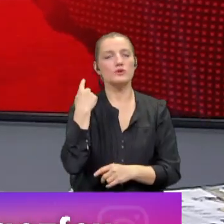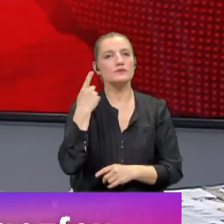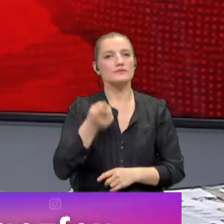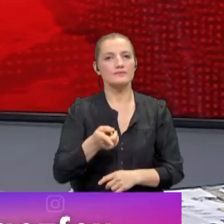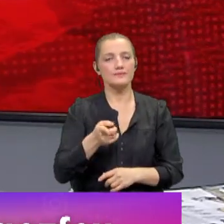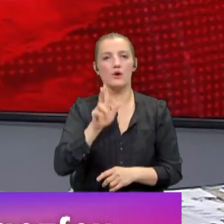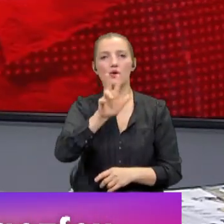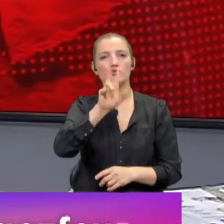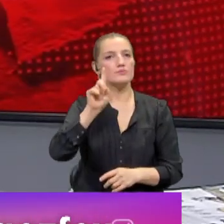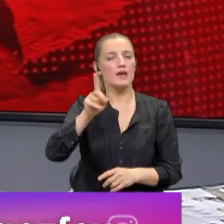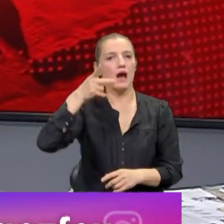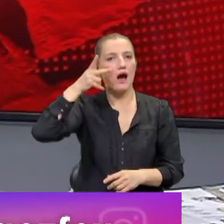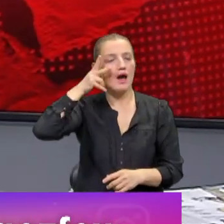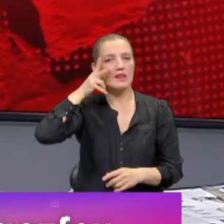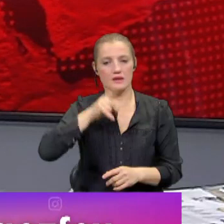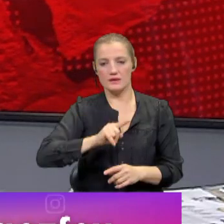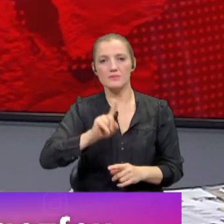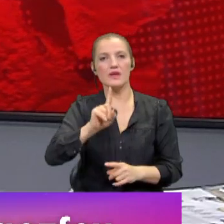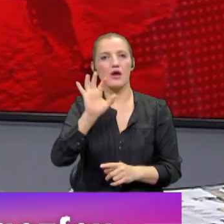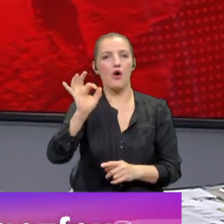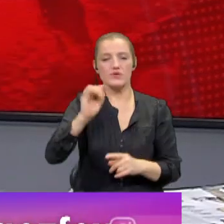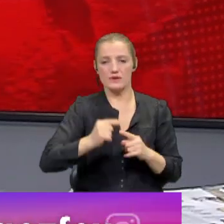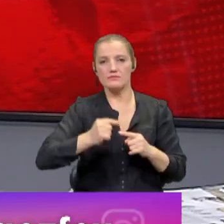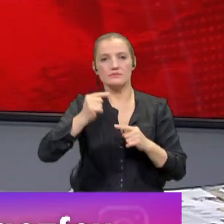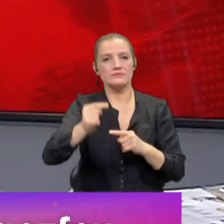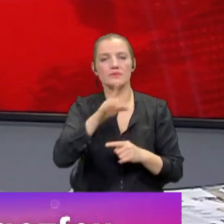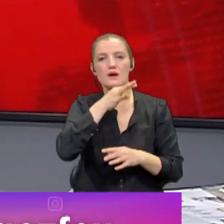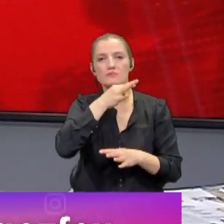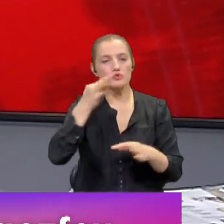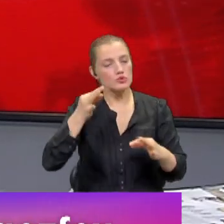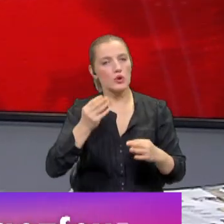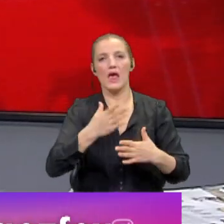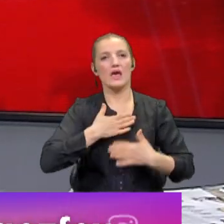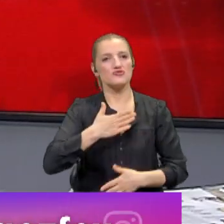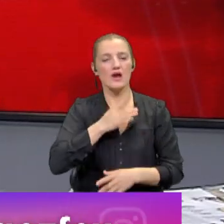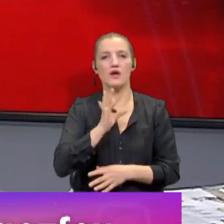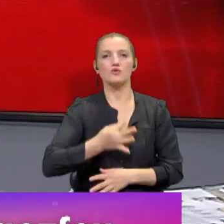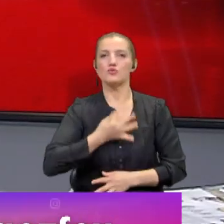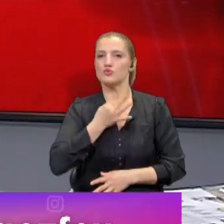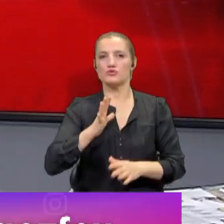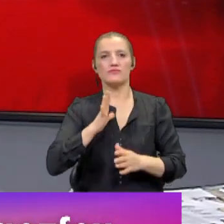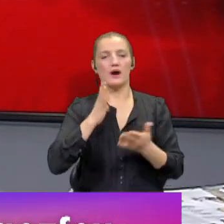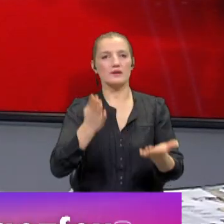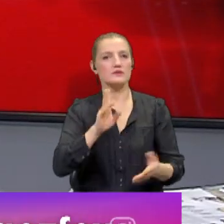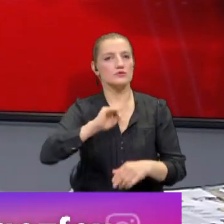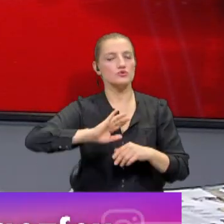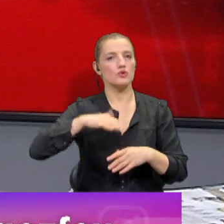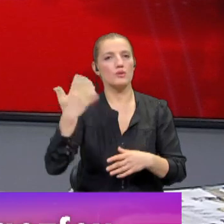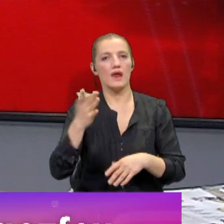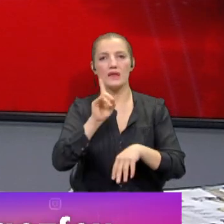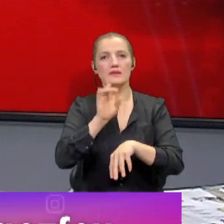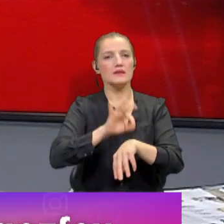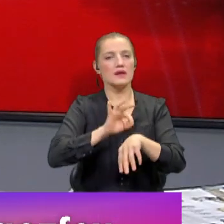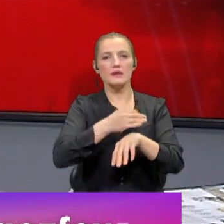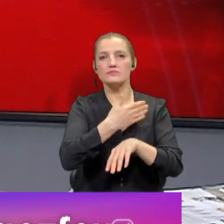böyle 31 aralıktan bir ocağa geçerken mutlu vücut heyecanlıydık umutlarımız vardı sonra böyle